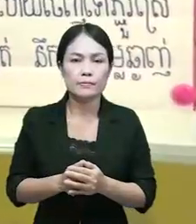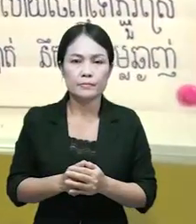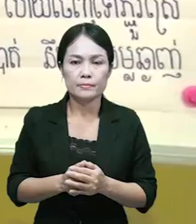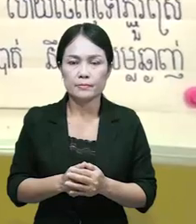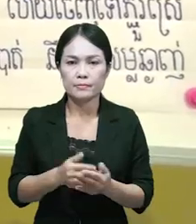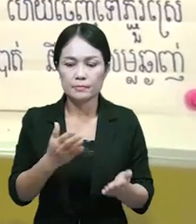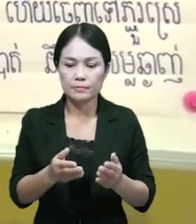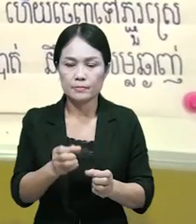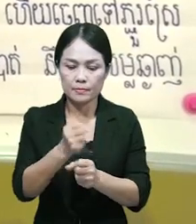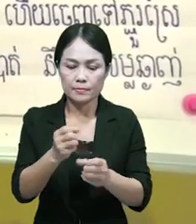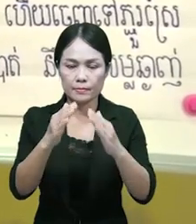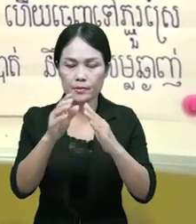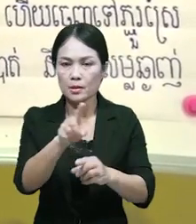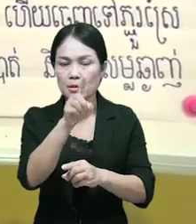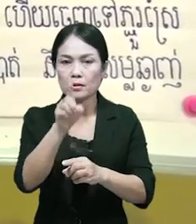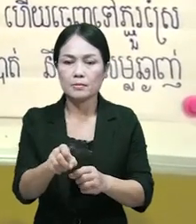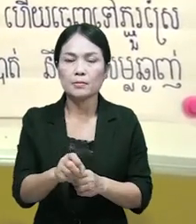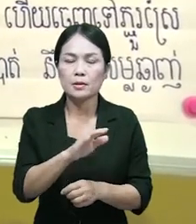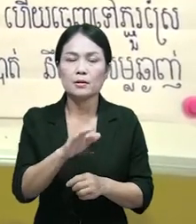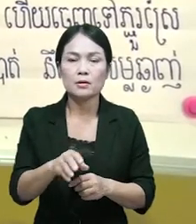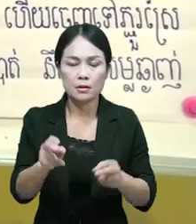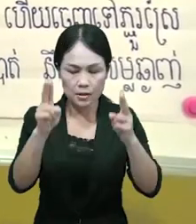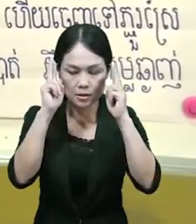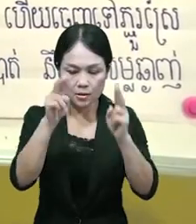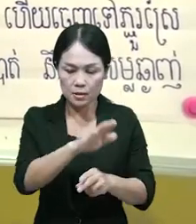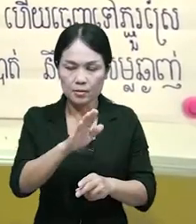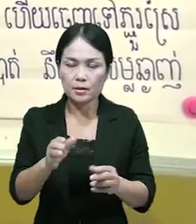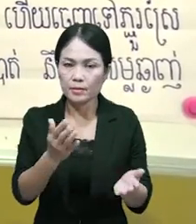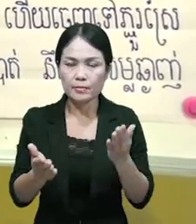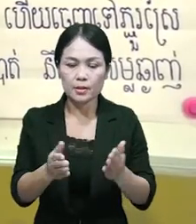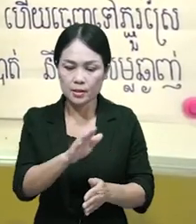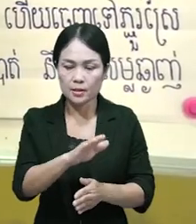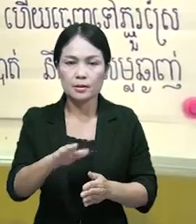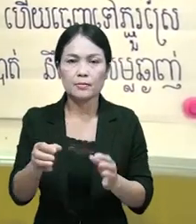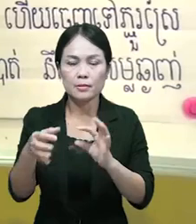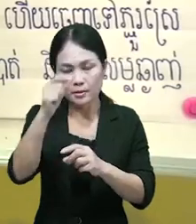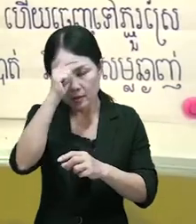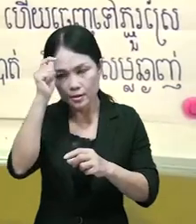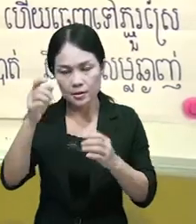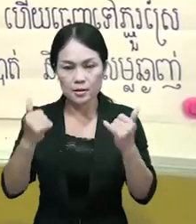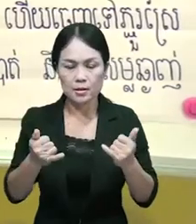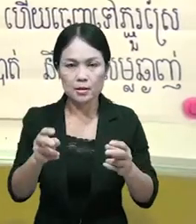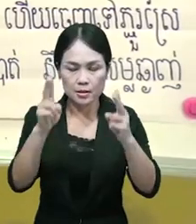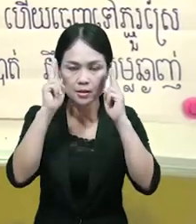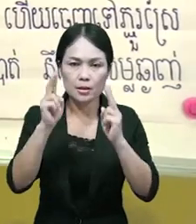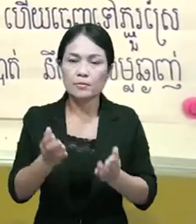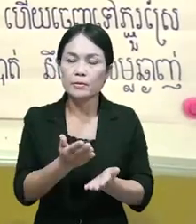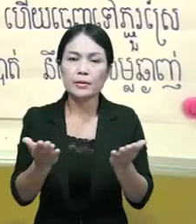មិនដែរមុននឹងដាក់ឯកការទេអ្នកគ្រូសុំសួរកូនបន្តិចមើលតើរឿងនេះអប់រំកូនយ៉ាងម៉េចដែរកូនក្នុងរឿងហ្នឹងណាគេអប់រំកូនយ៉ាងម៉េច